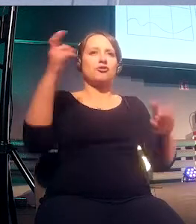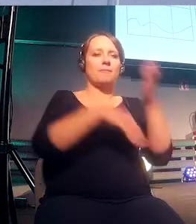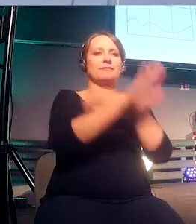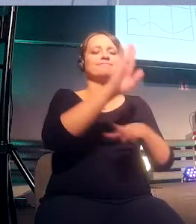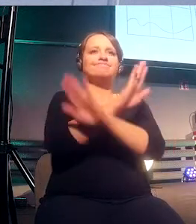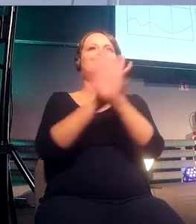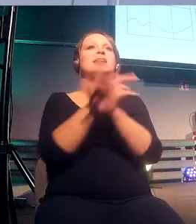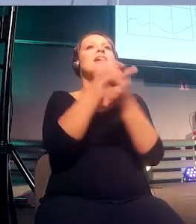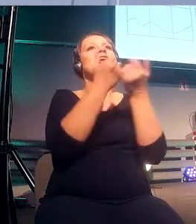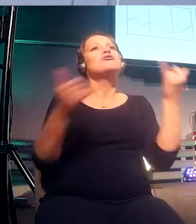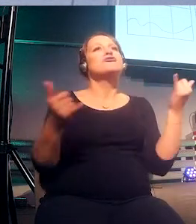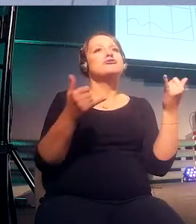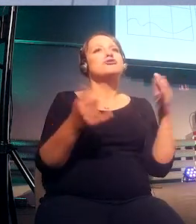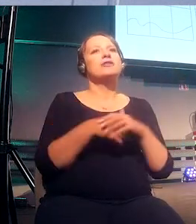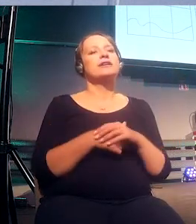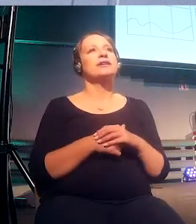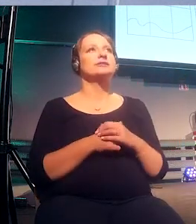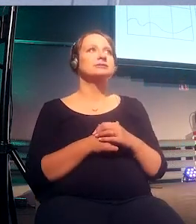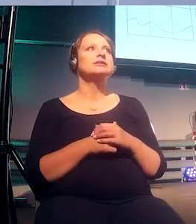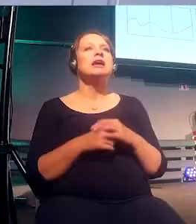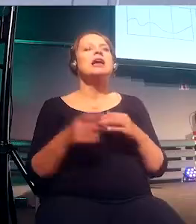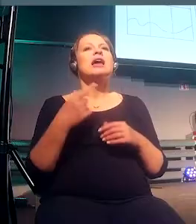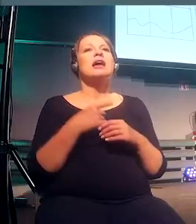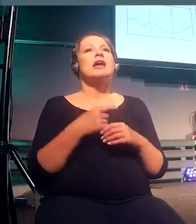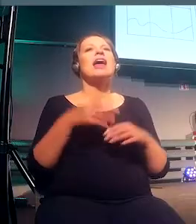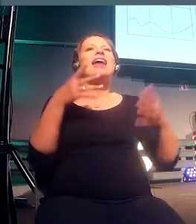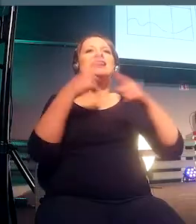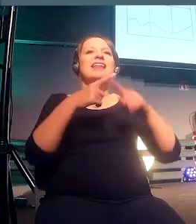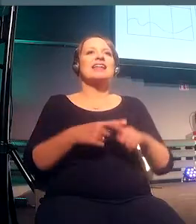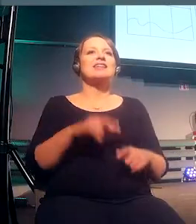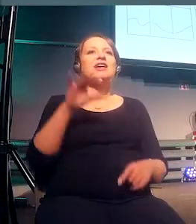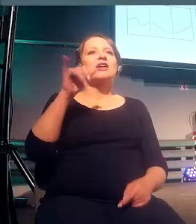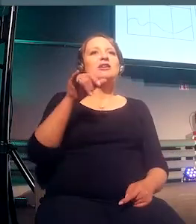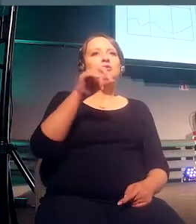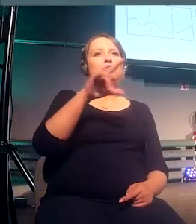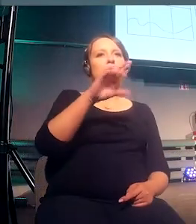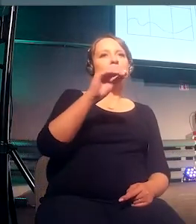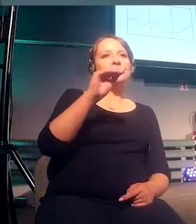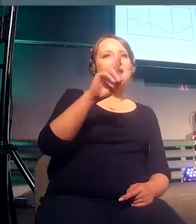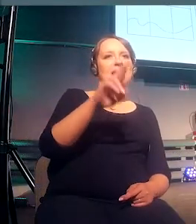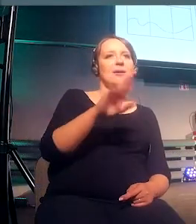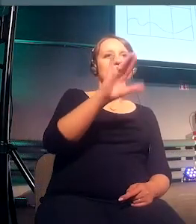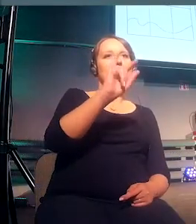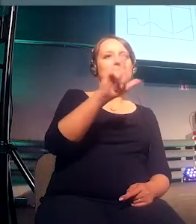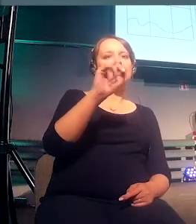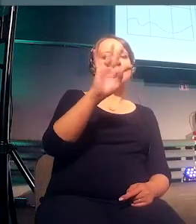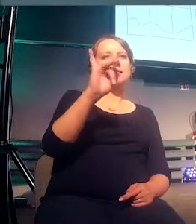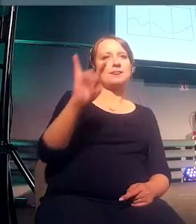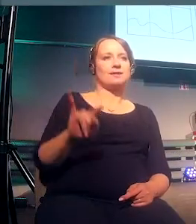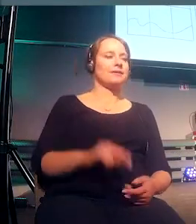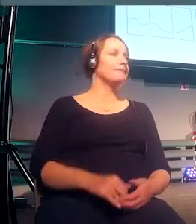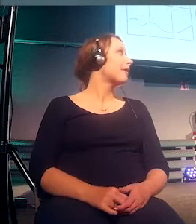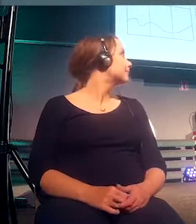technologii w braniu udziału w testach usability. To również czasami spotyka się z pewnym oporem, bo